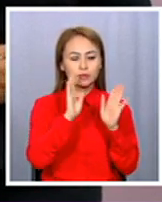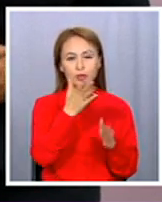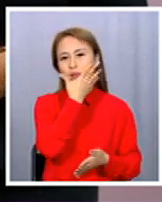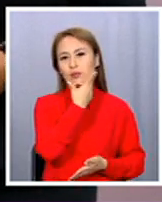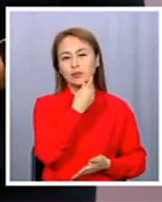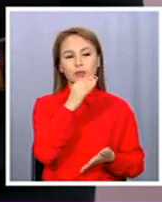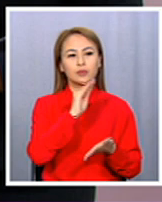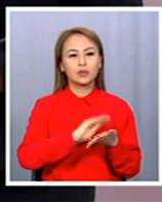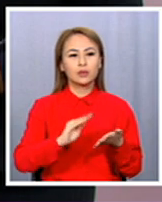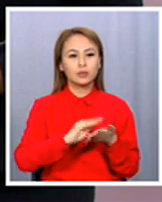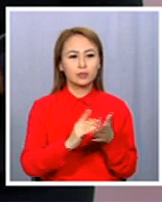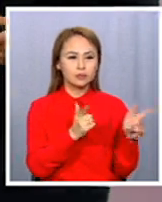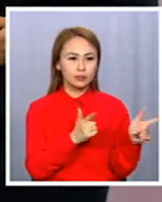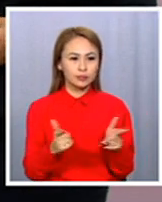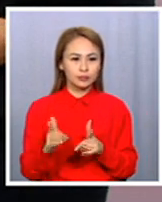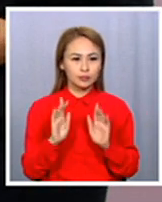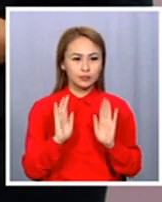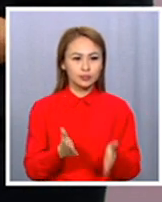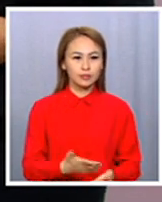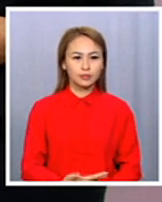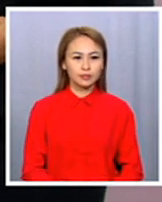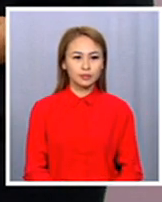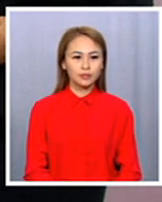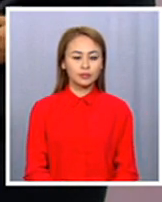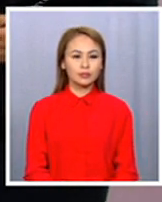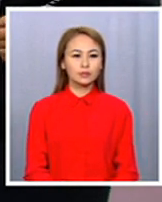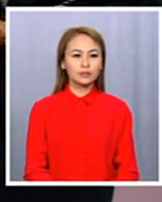жазуға дағдыланасыңдар.